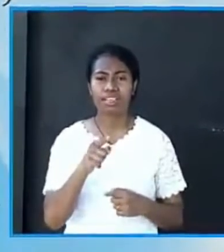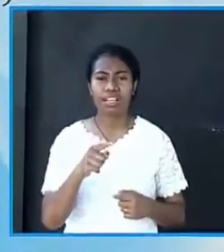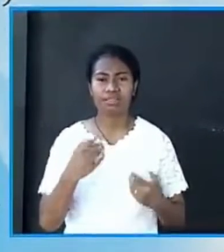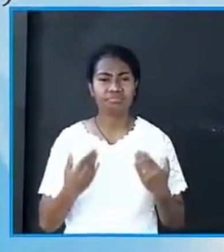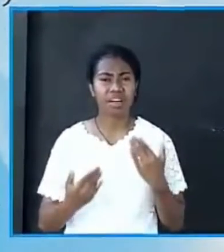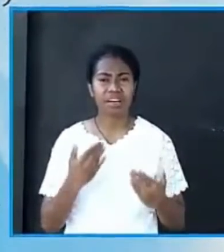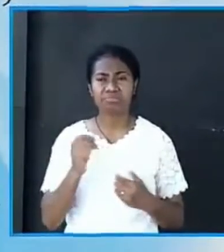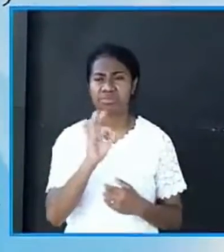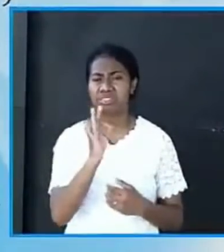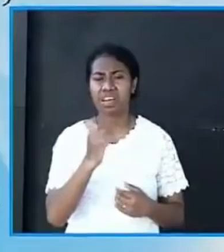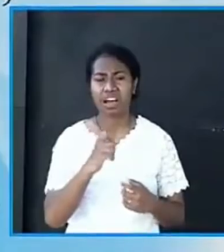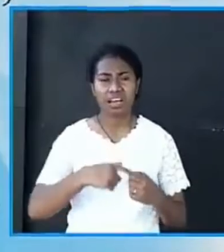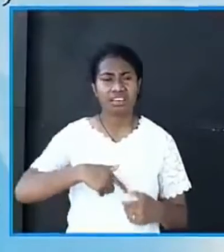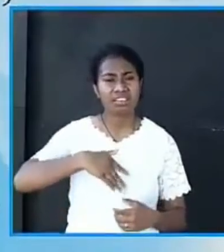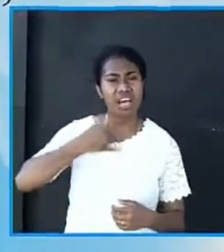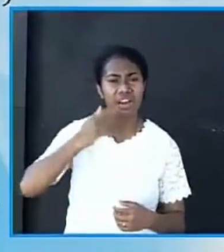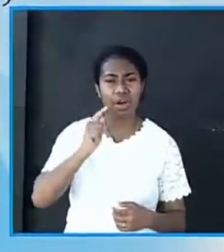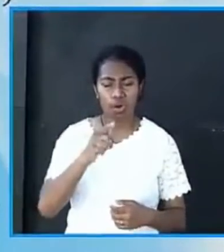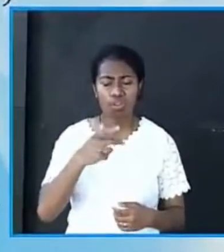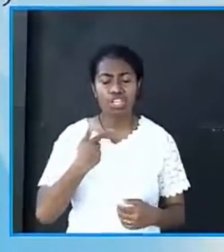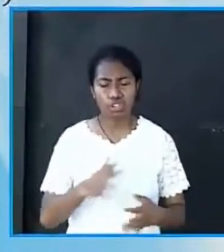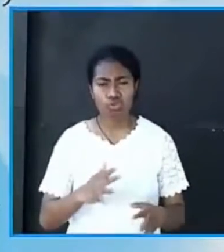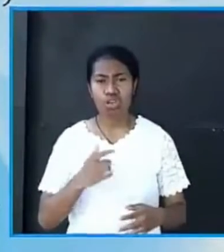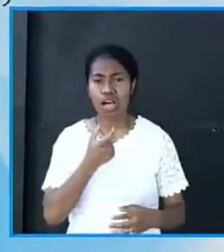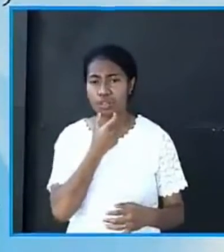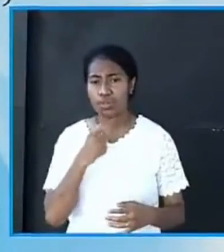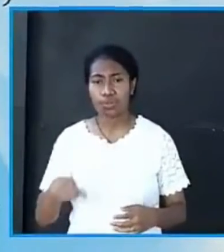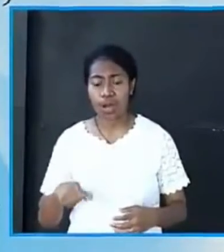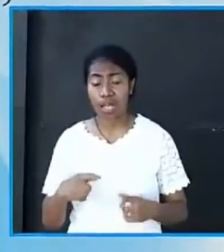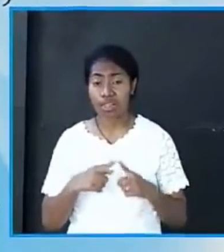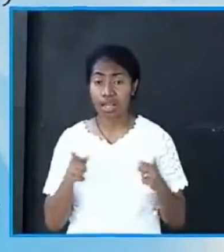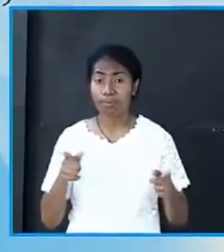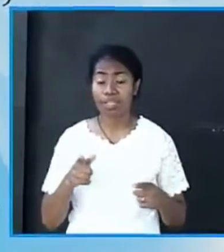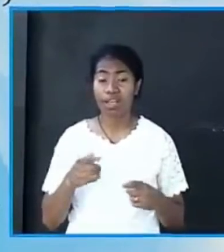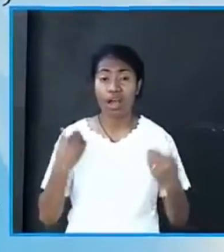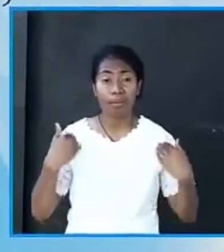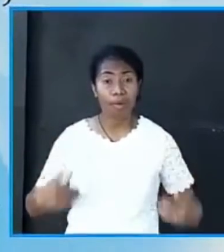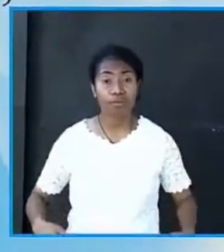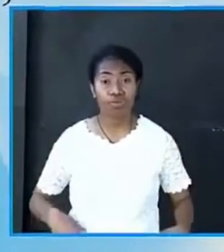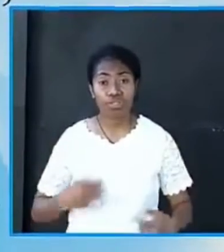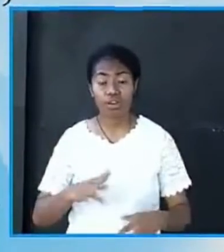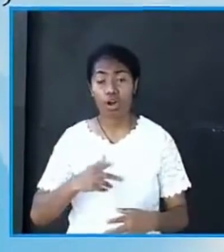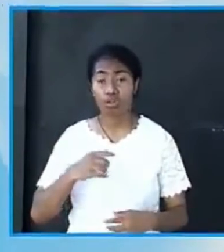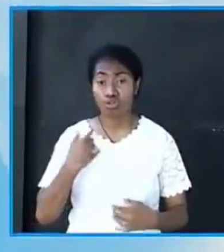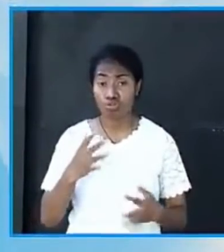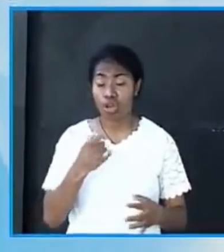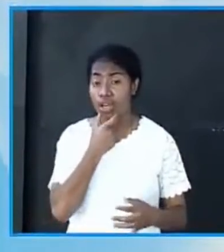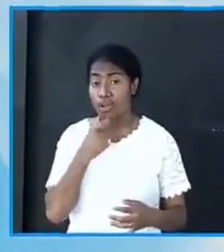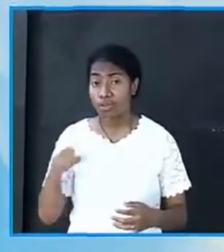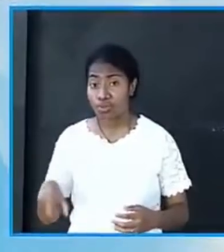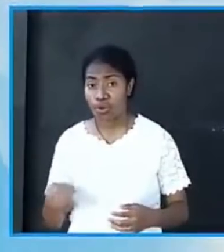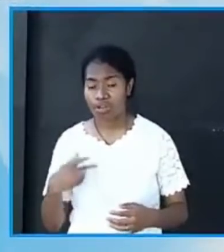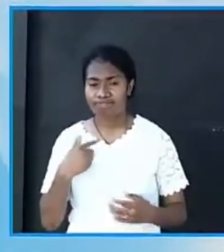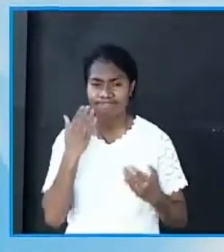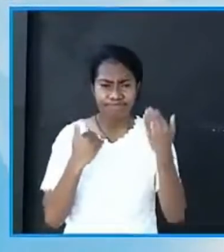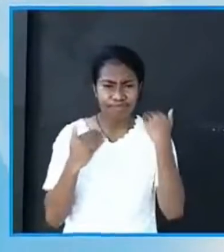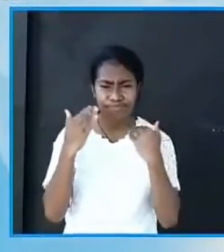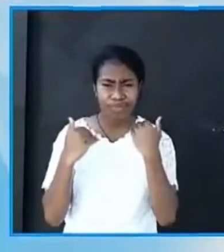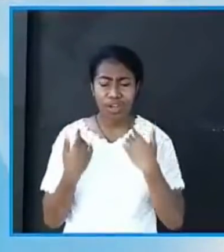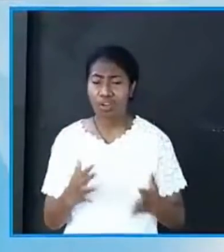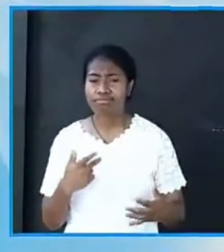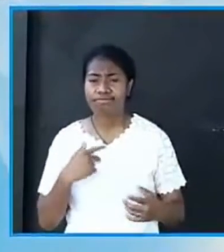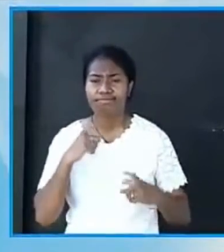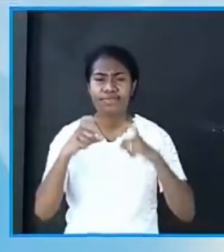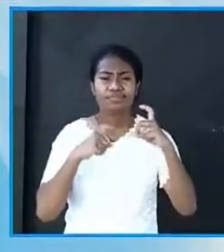bahkan tidak sadar kalau sudah jadi tua tapi manusia sering ketika tua tidak mau mengaku tua bahkan kalau bisa cari